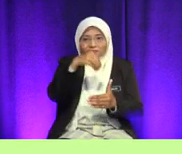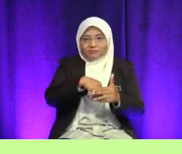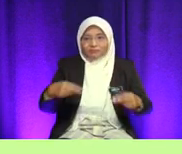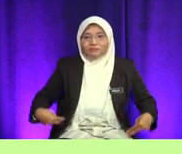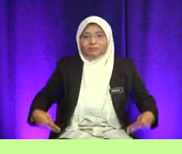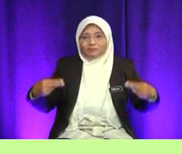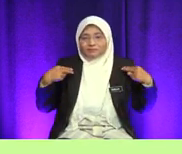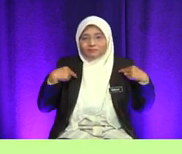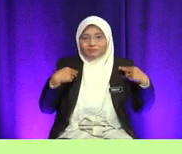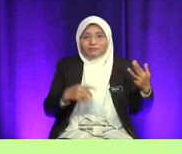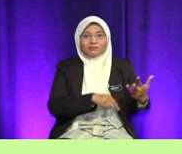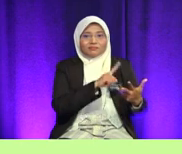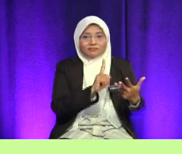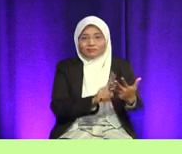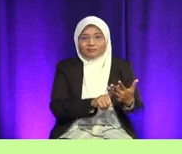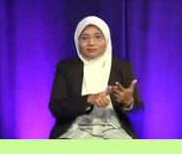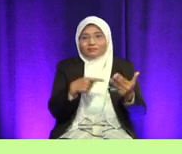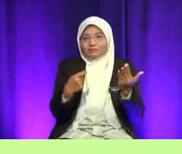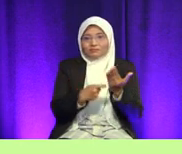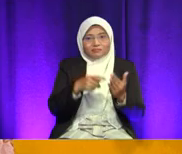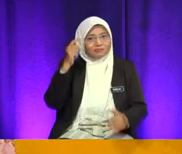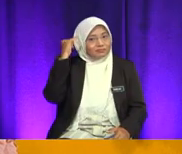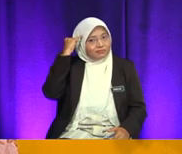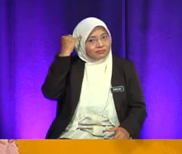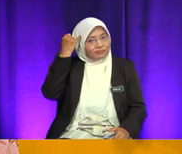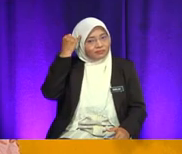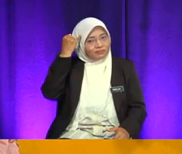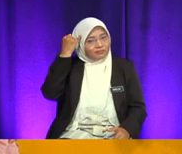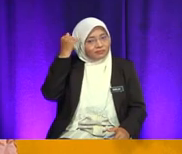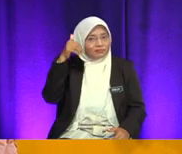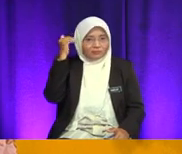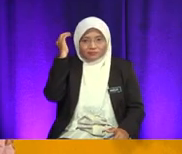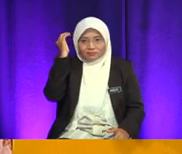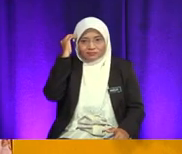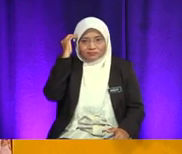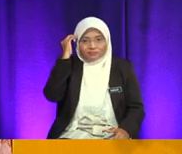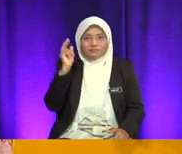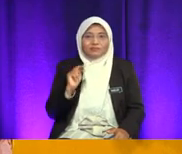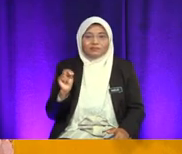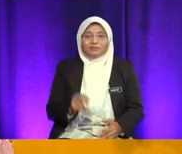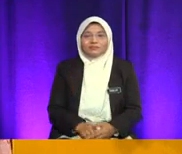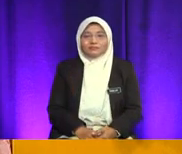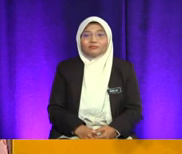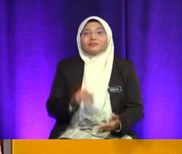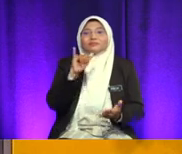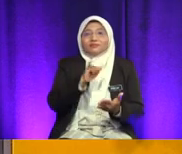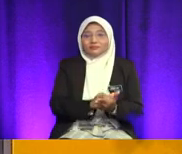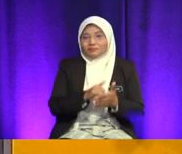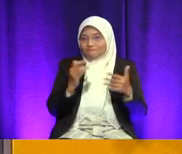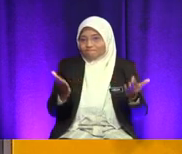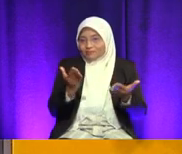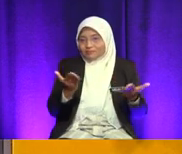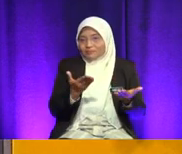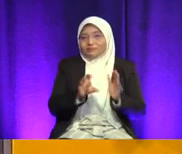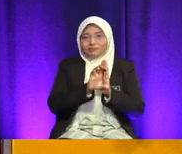meningkatkan ilmu pengetahuan itu cadangan Anda ataupun sayur untuk mengekalkan kedaulatan